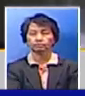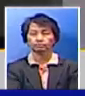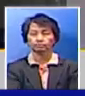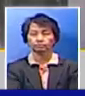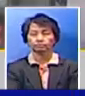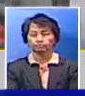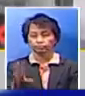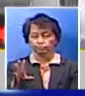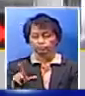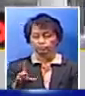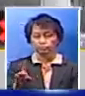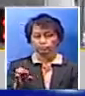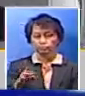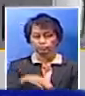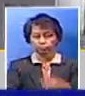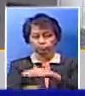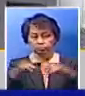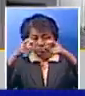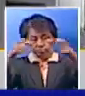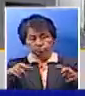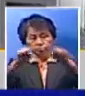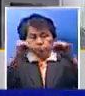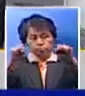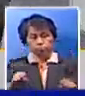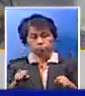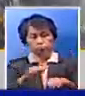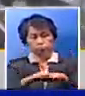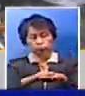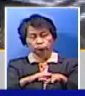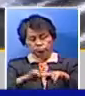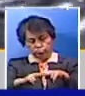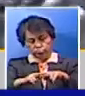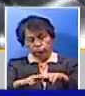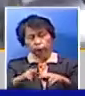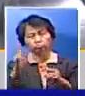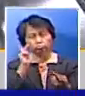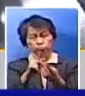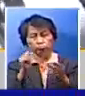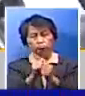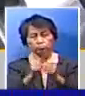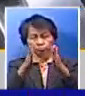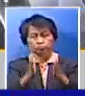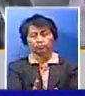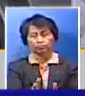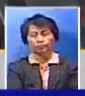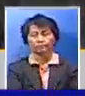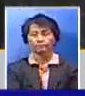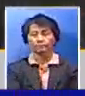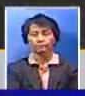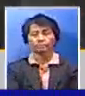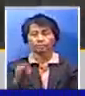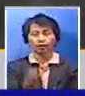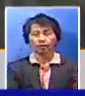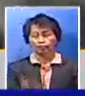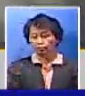Menurut Debra lagi, suasana ruang dalam stesen dan tren MRT amat selesa dan mesra pengguna. Baik, apa yang membuatkan